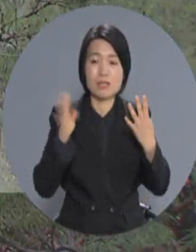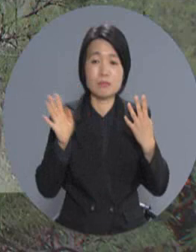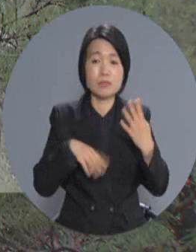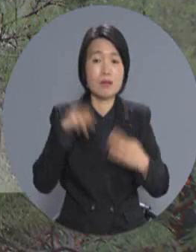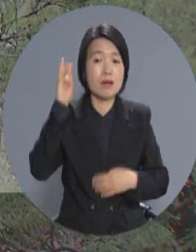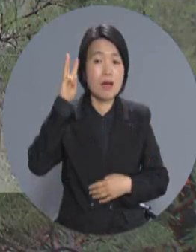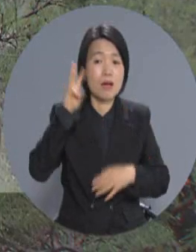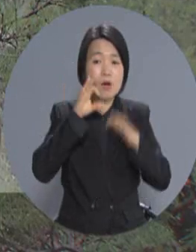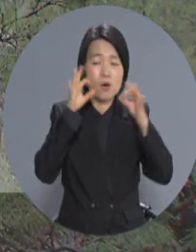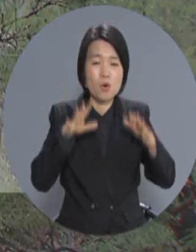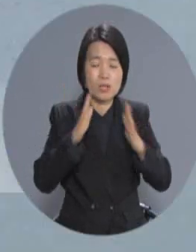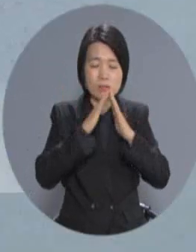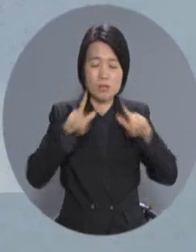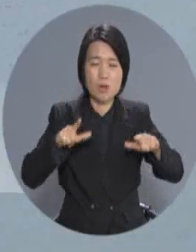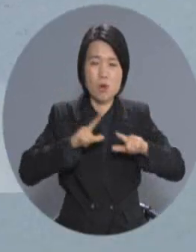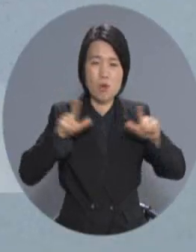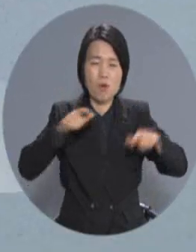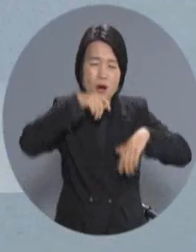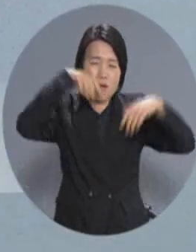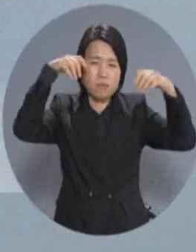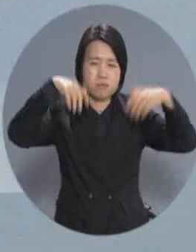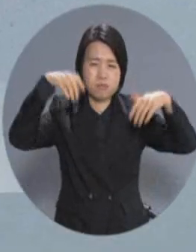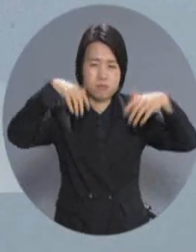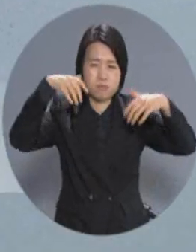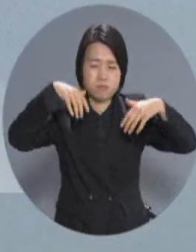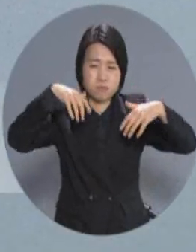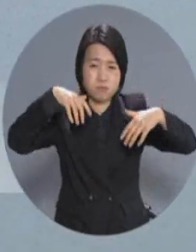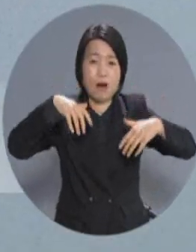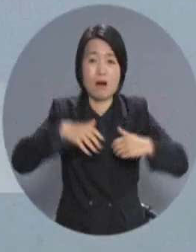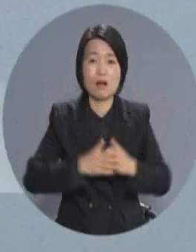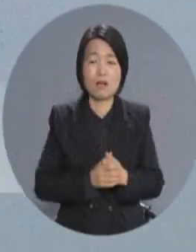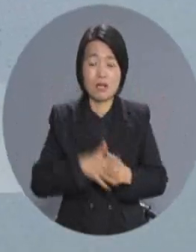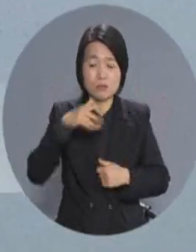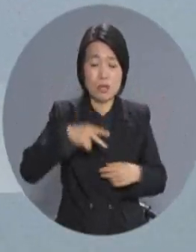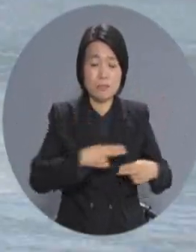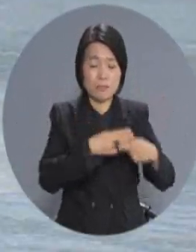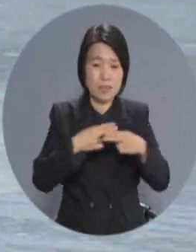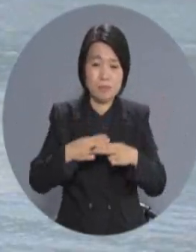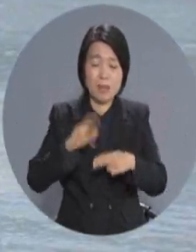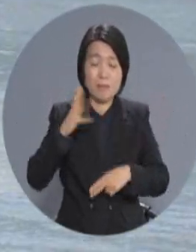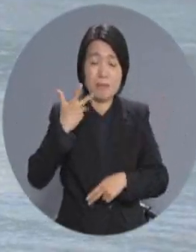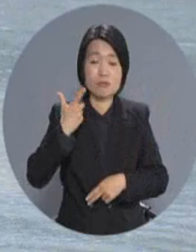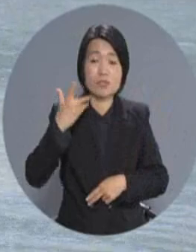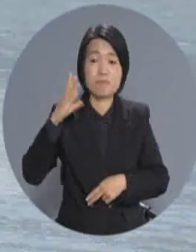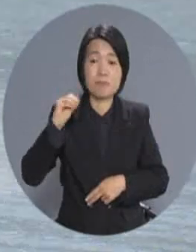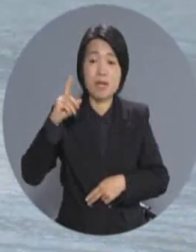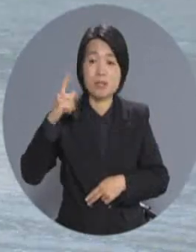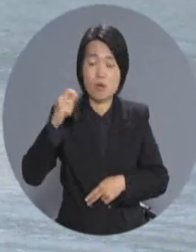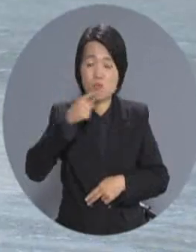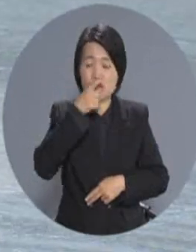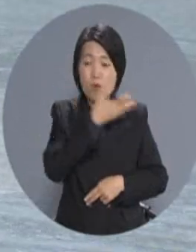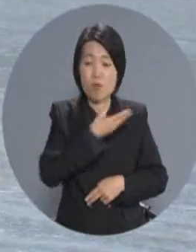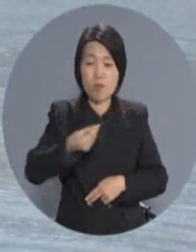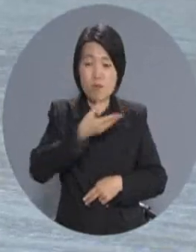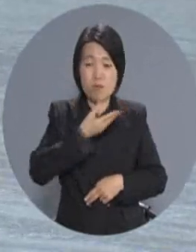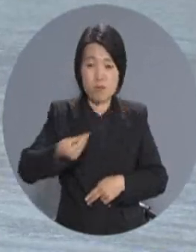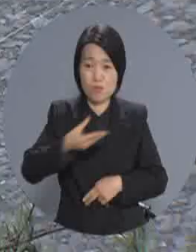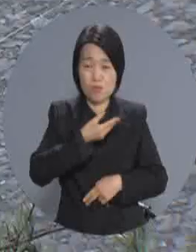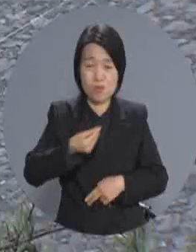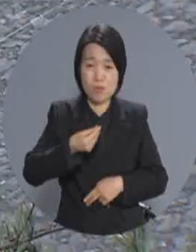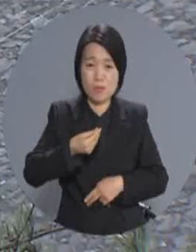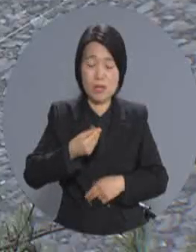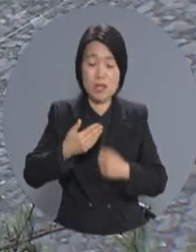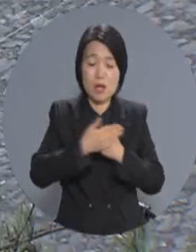4일간 전남에는 올해 들어 가장 많은 양의 비가 내렸고 주암댐에만 860만 톤이 유입됐습니다.